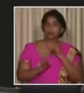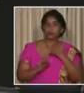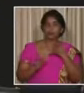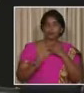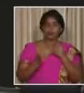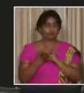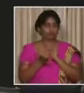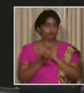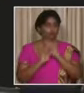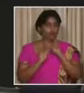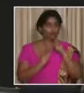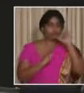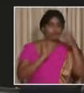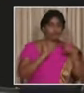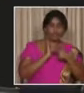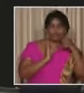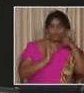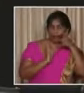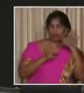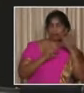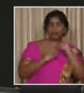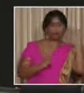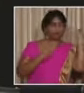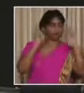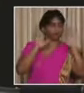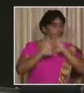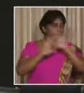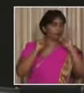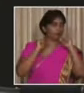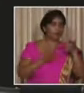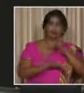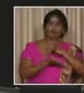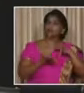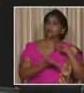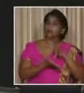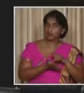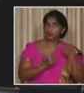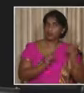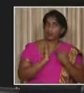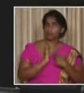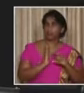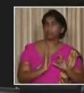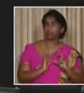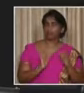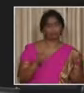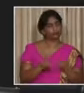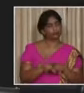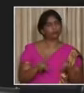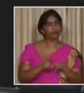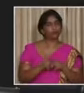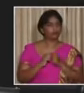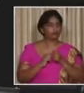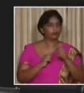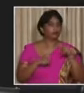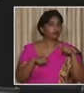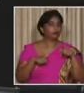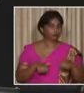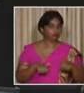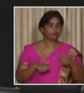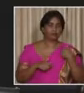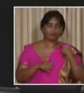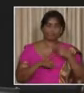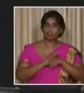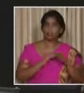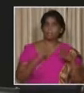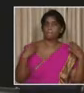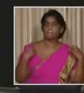දෙන CCTV කැමරා දාලා ඒ සියල්ලක්ම එක ස්ථානයක නවීන තාක්ෂණයට අනුව කටයුතු කරන්න දැන්ටමත් මම හිතන්නේ යටිදල